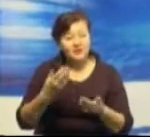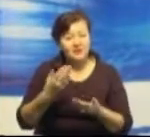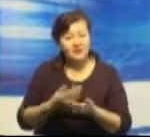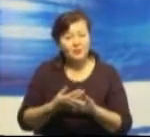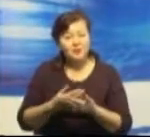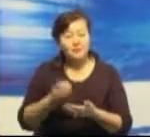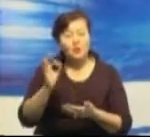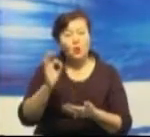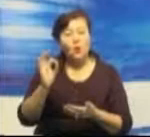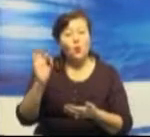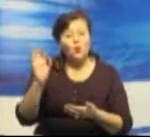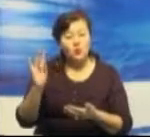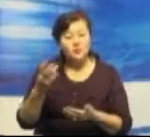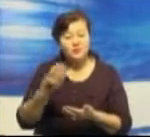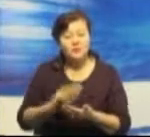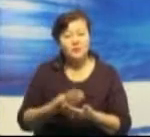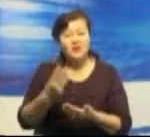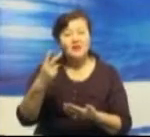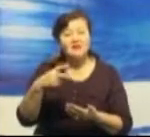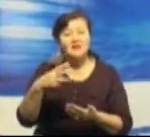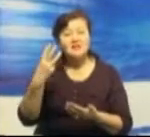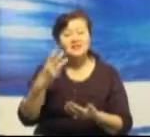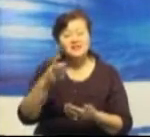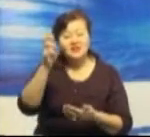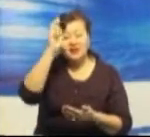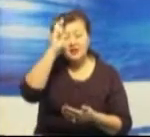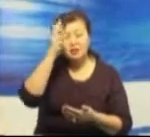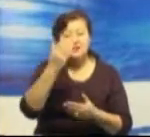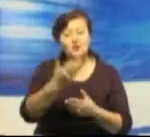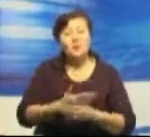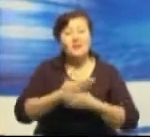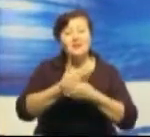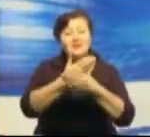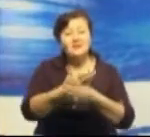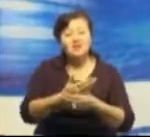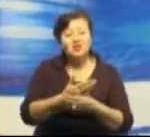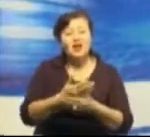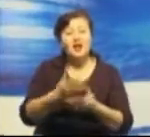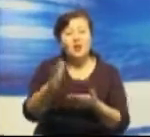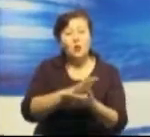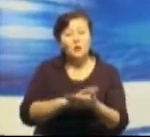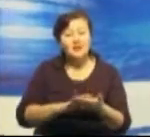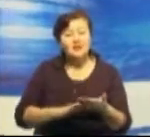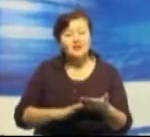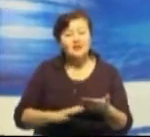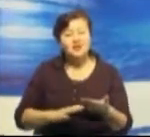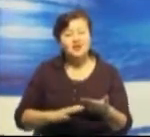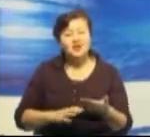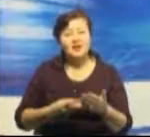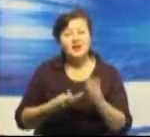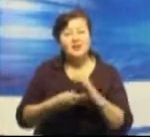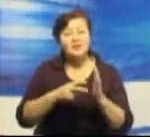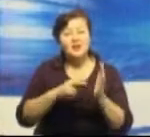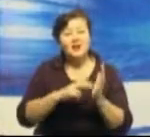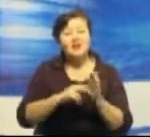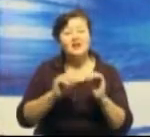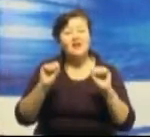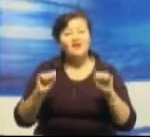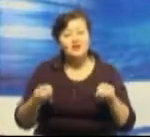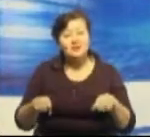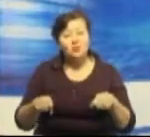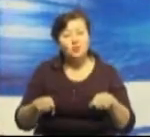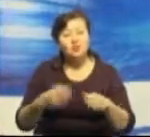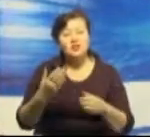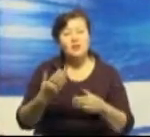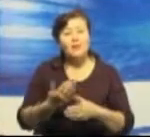ООН. Сегодня 23 страны поддержали эту идею по дальнейшему продолжению тех проектов, возможностей